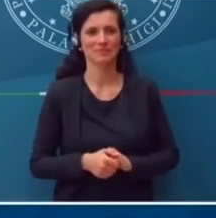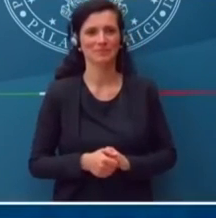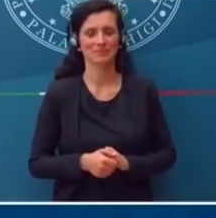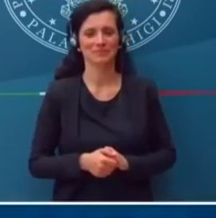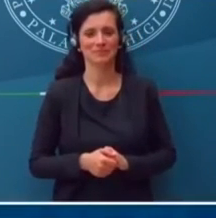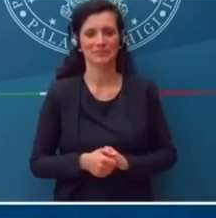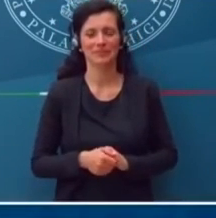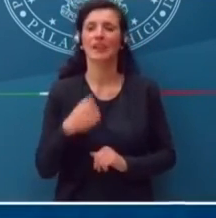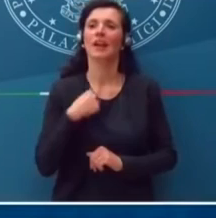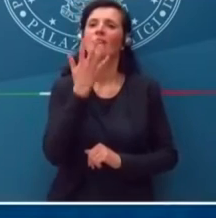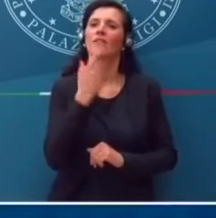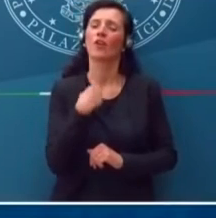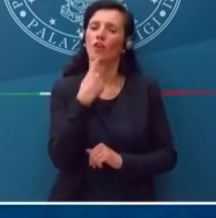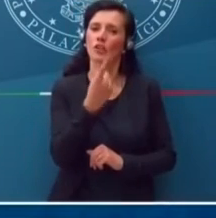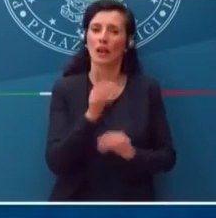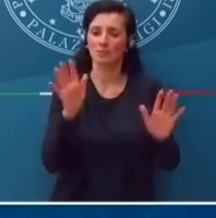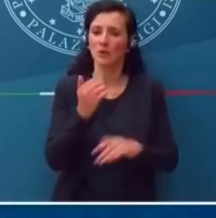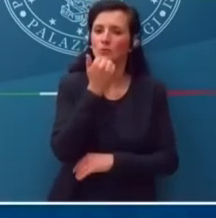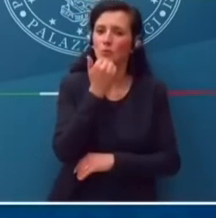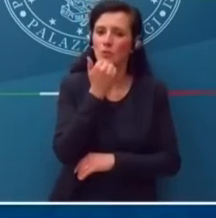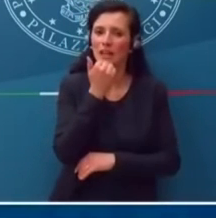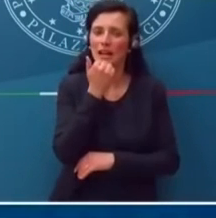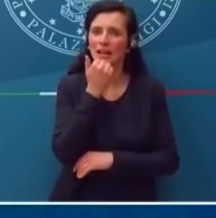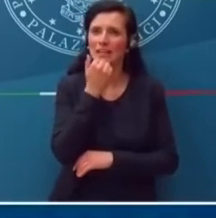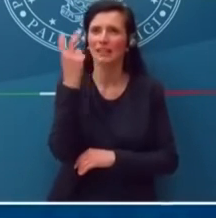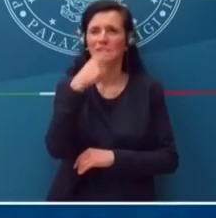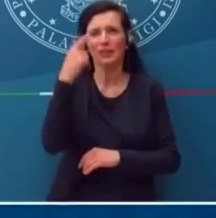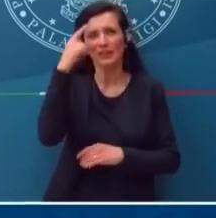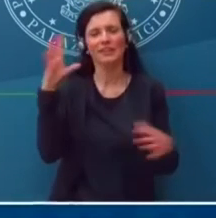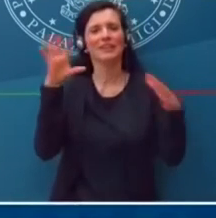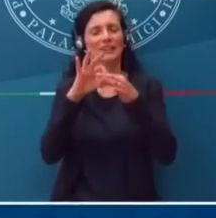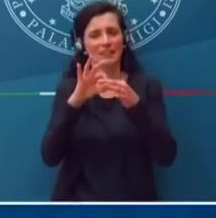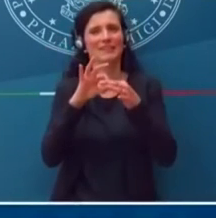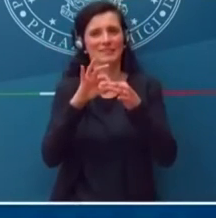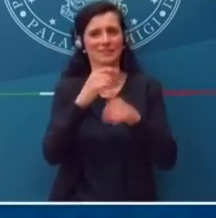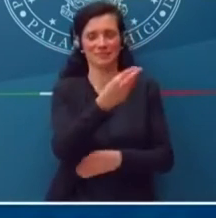no, vorrei dire una cosa che, scusate, mi fa venire in mente la cosa che ha detto.